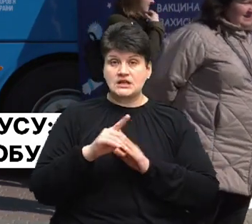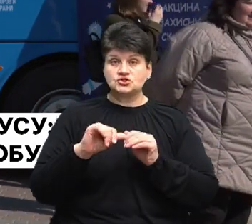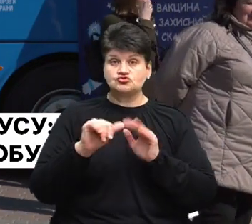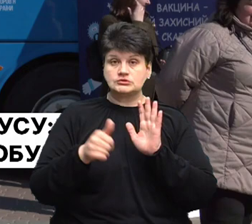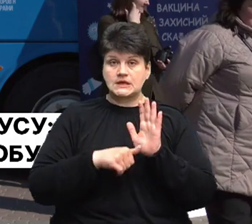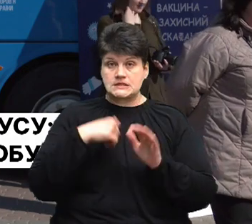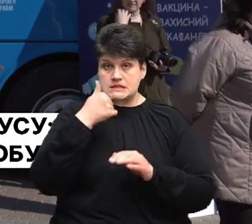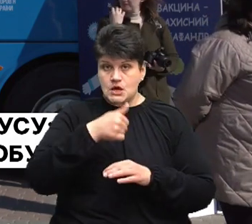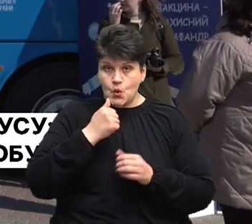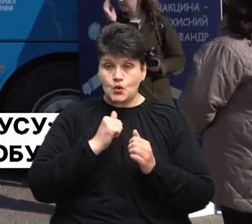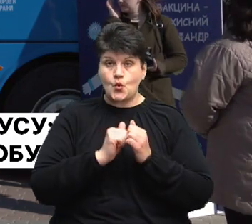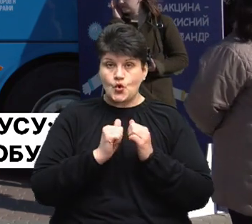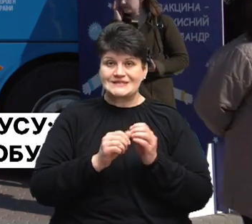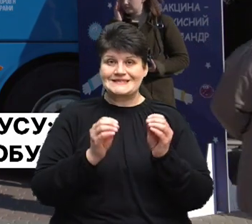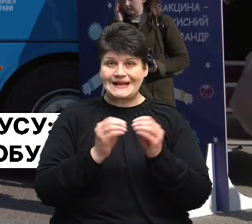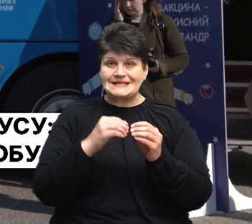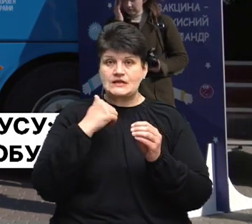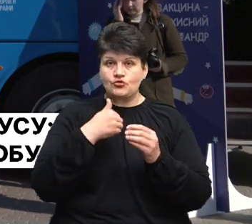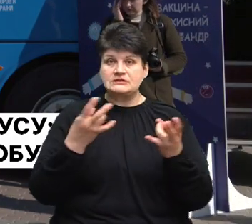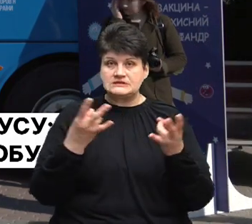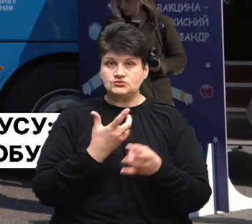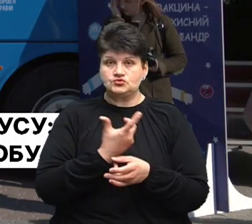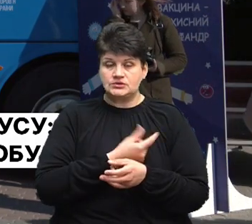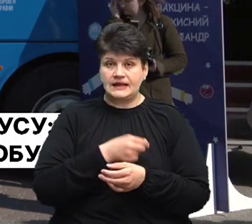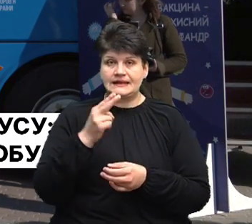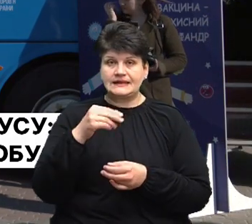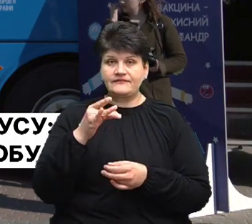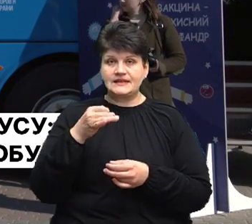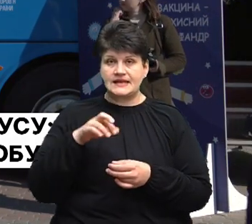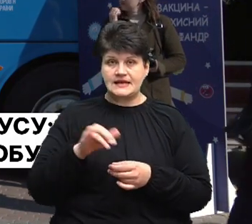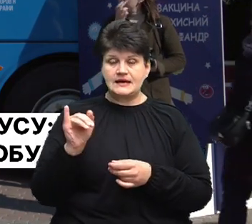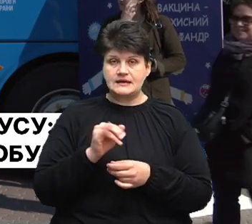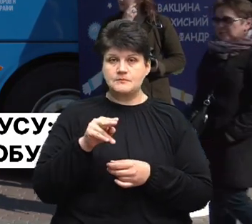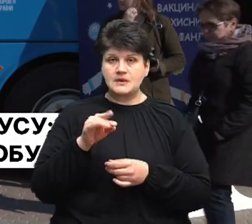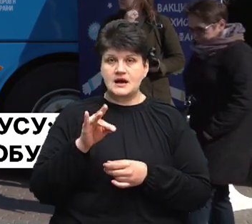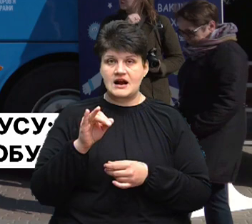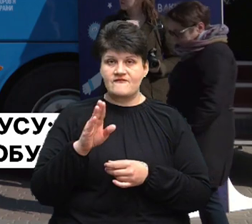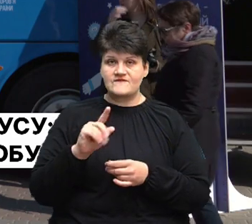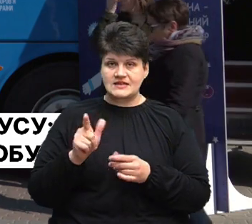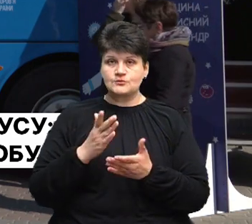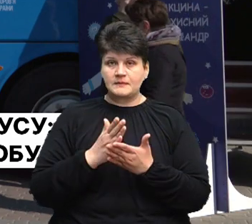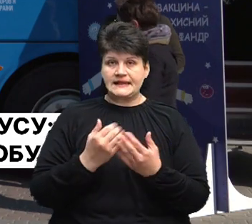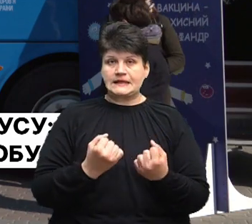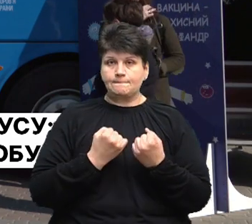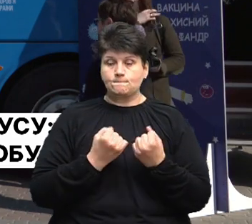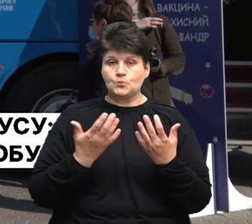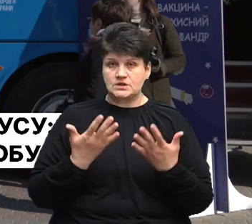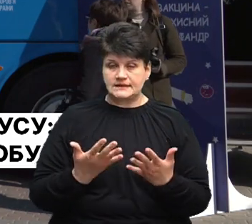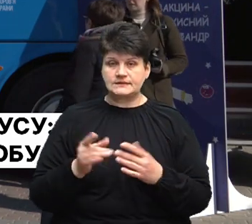років, кожних 10 років треба щеплюватися від дифтерії правця. Для того, щоб мати певний імунітет і для того, щоб